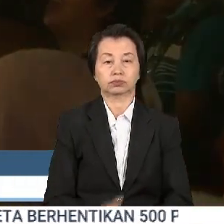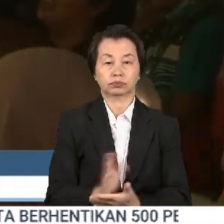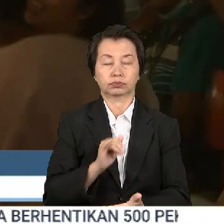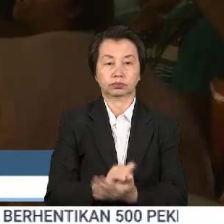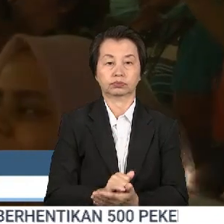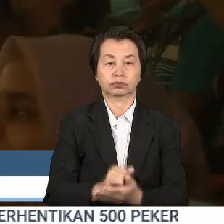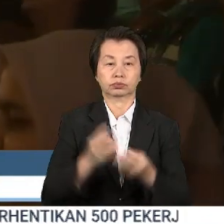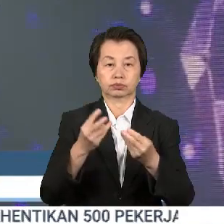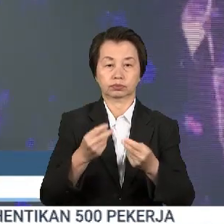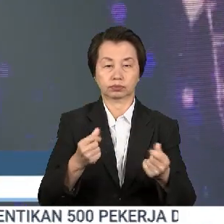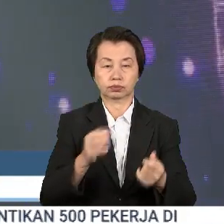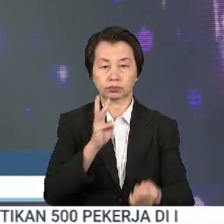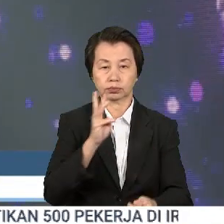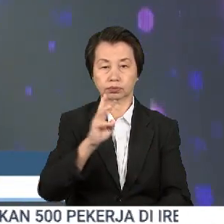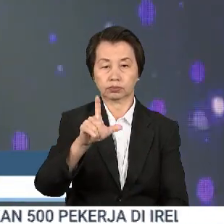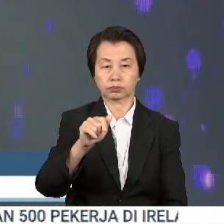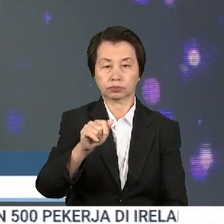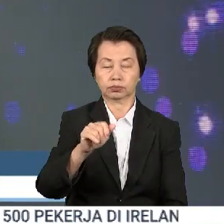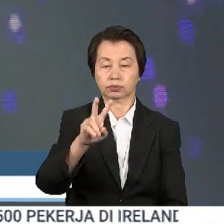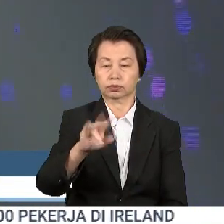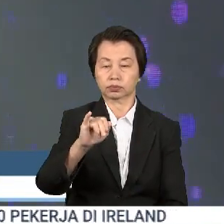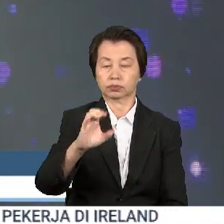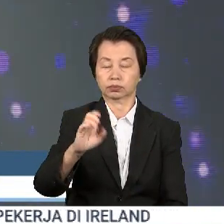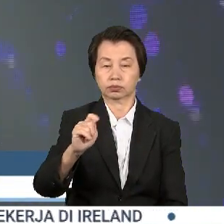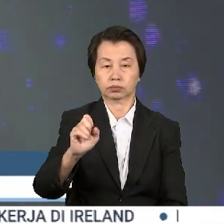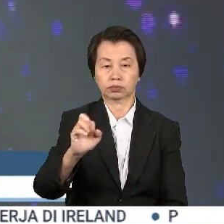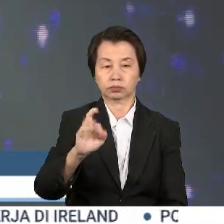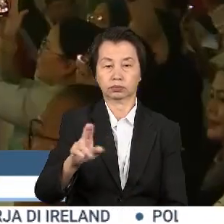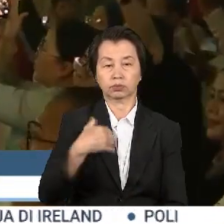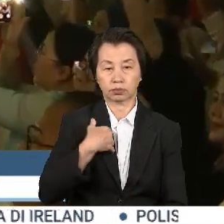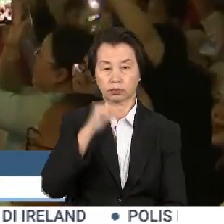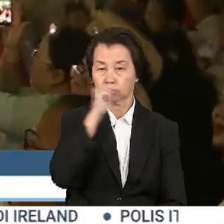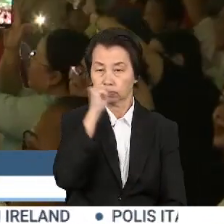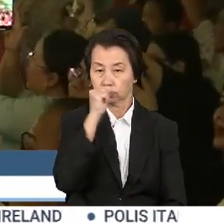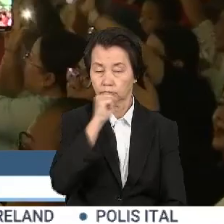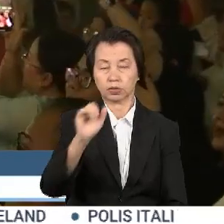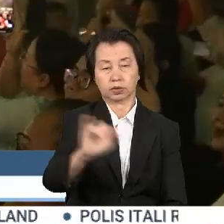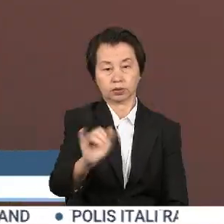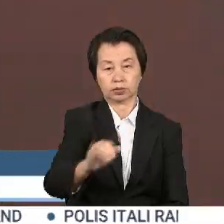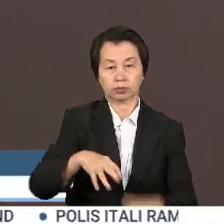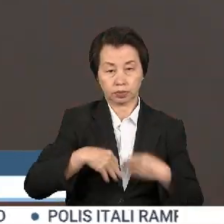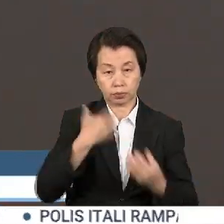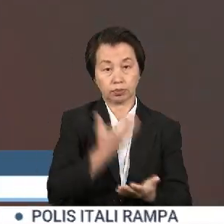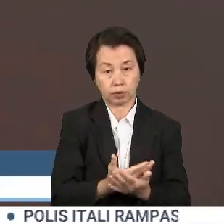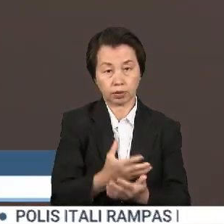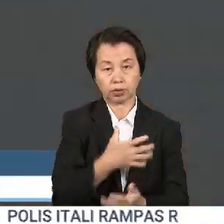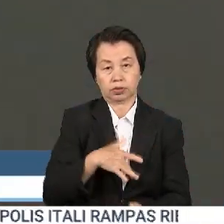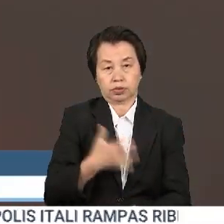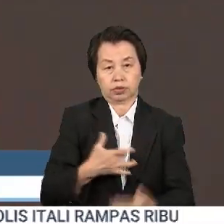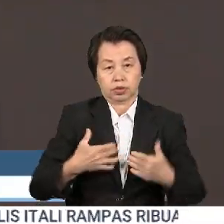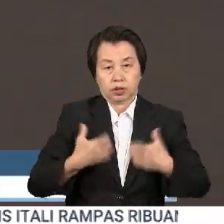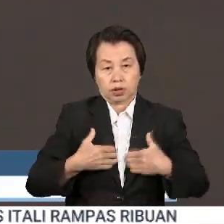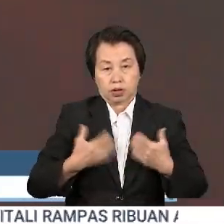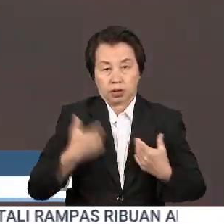tanah air Malaysia lain yang juga membuat persembahan pada malam tersebut turut menyambut baik dan merasa gembira